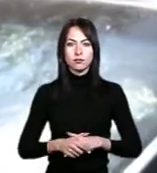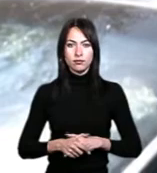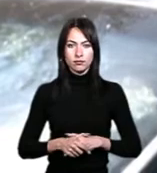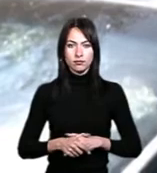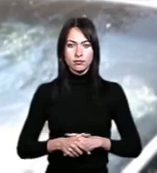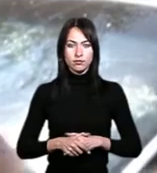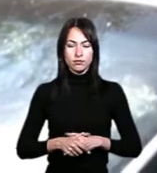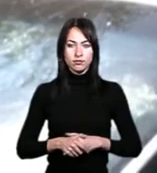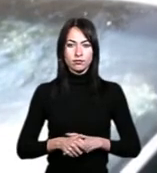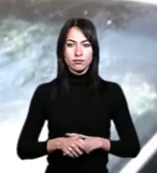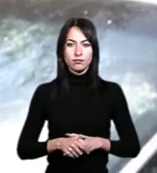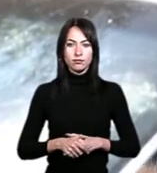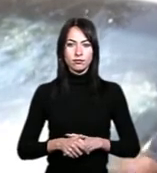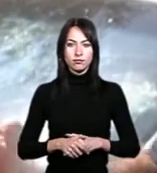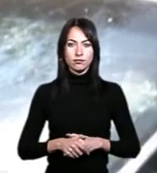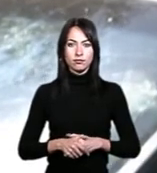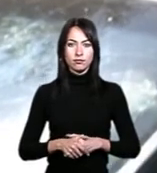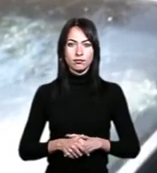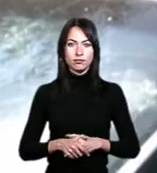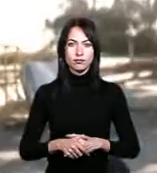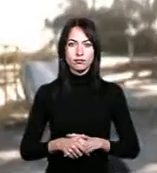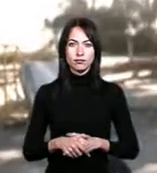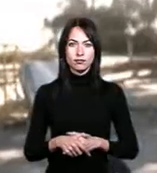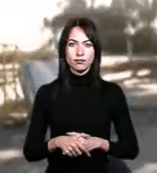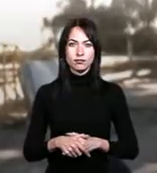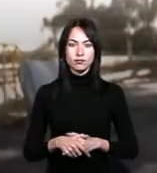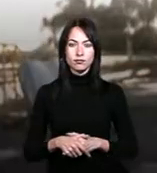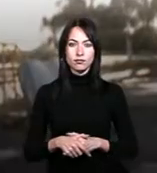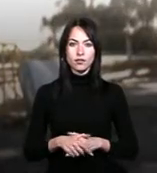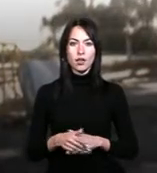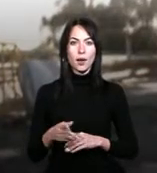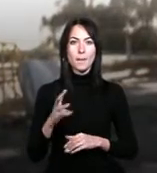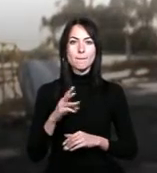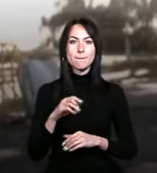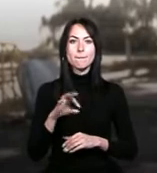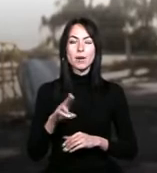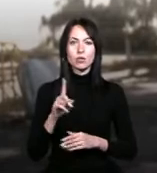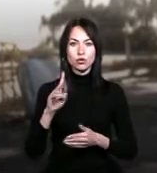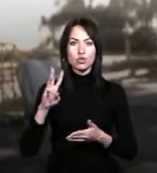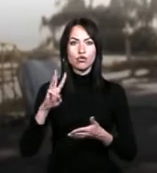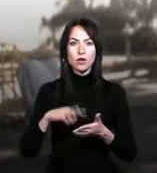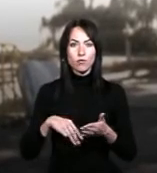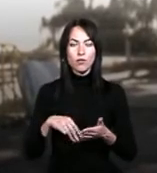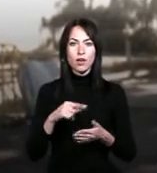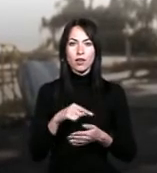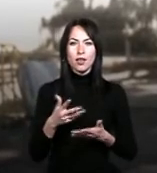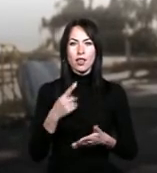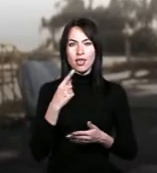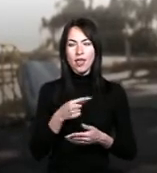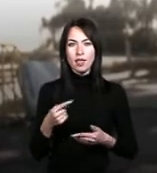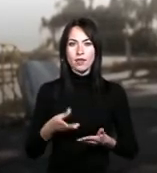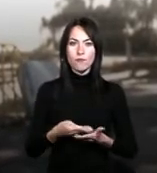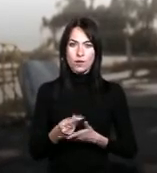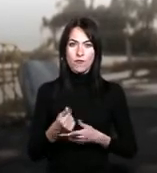на матеріальну, на якусь, на благоустрій. Методи штрафування, вони якось негативно